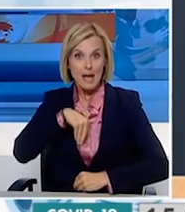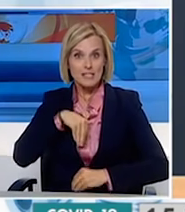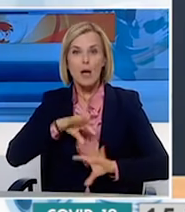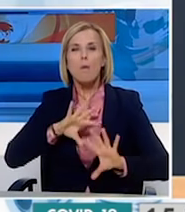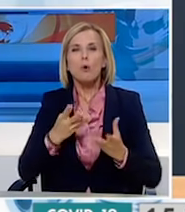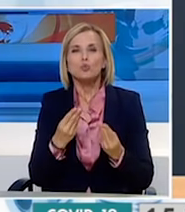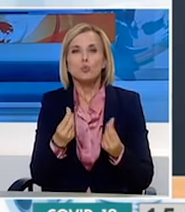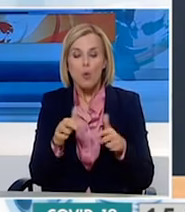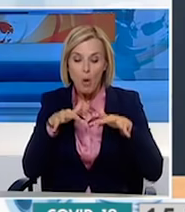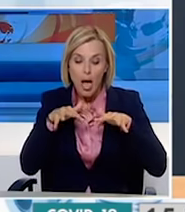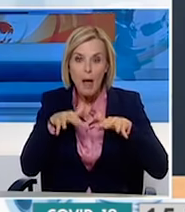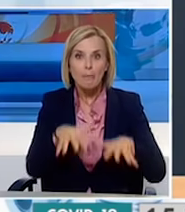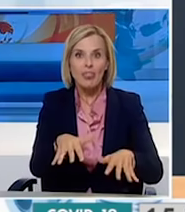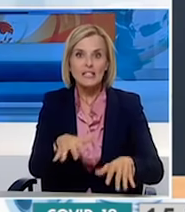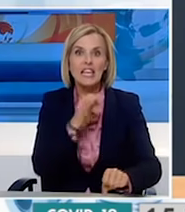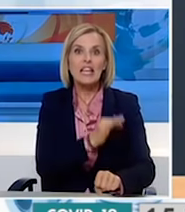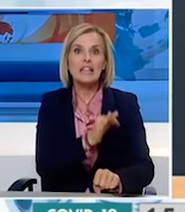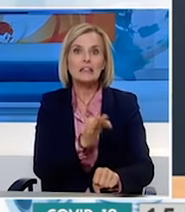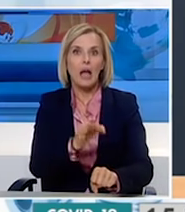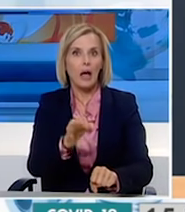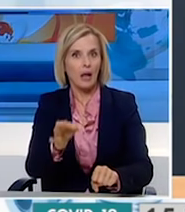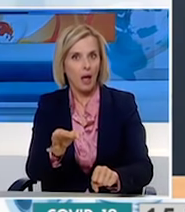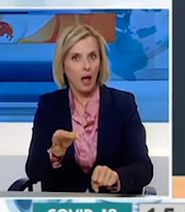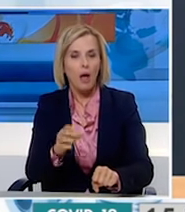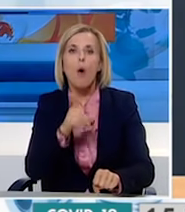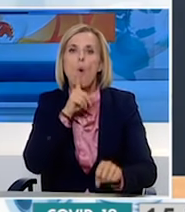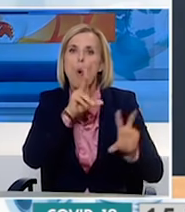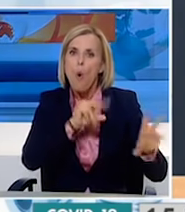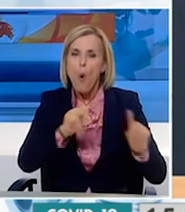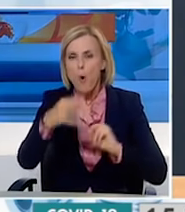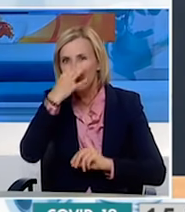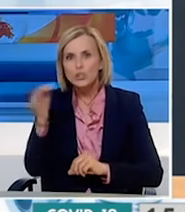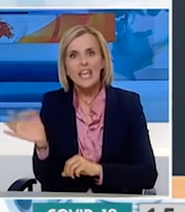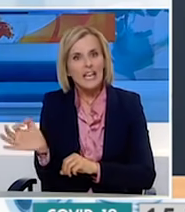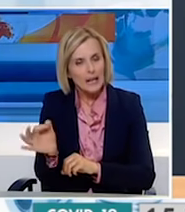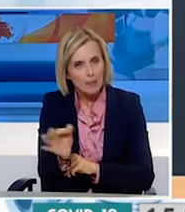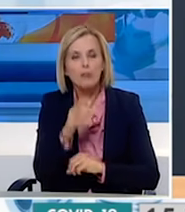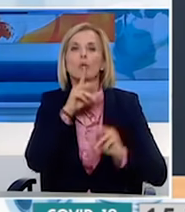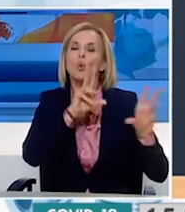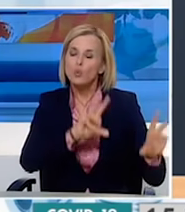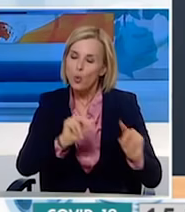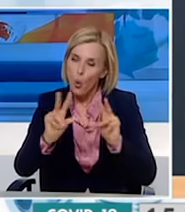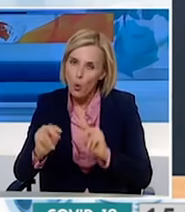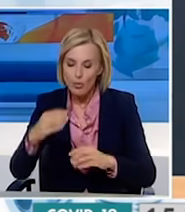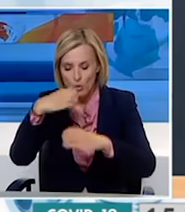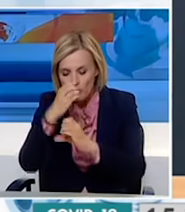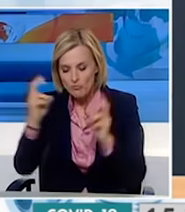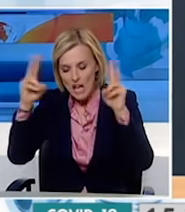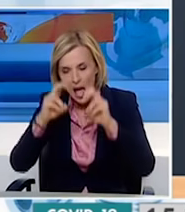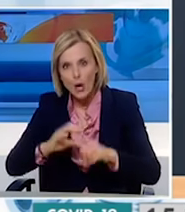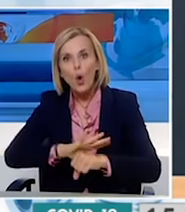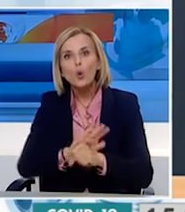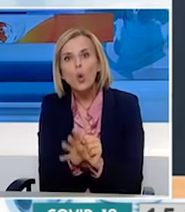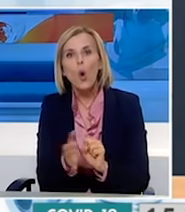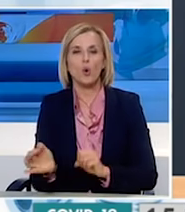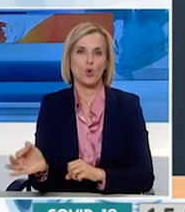για να επιτεθεί στα κύτταρα του ανθρώπου. Όπως μελετούμε τον ιό της γρήπης, μελετούμε πλέον και αυτόν τον νέο κορονοϊό και τις μεταλλάξεις του.